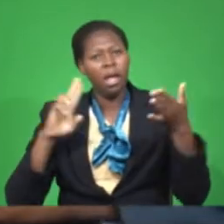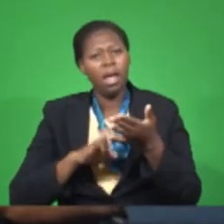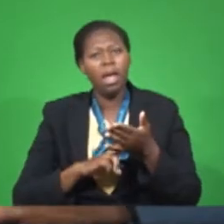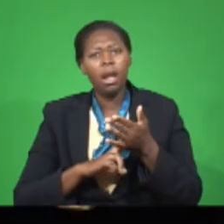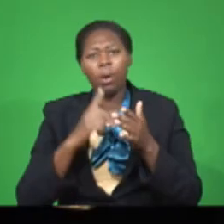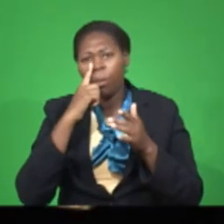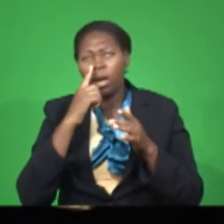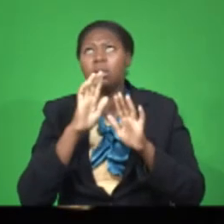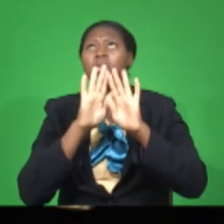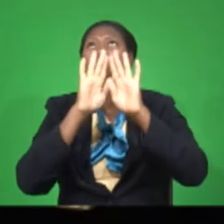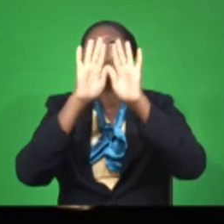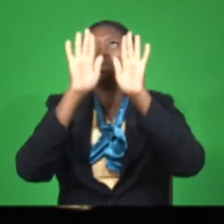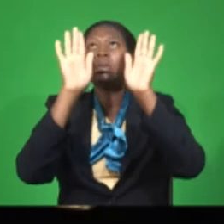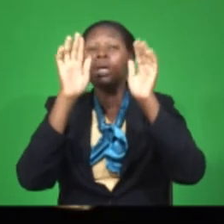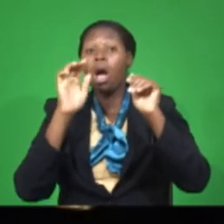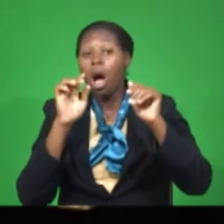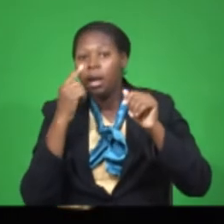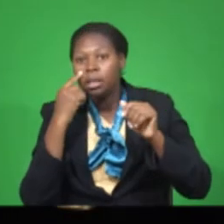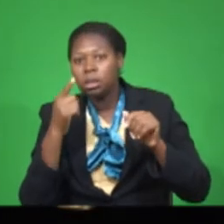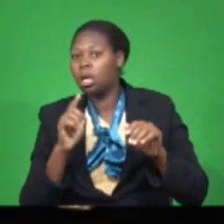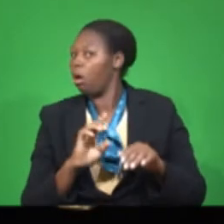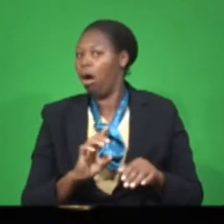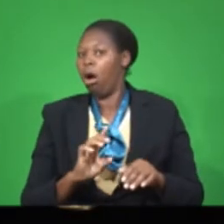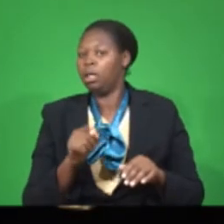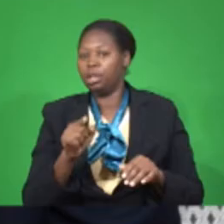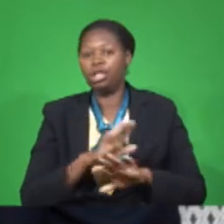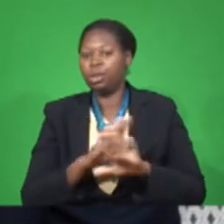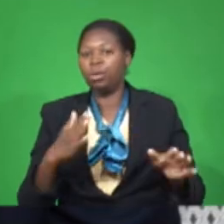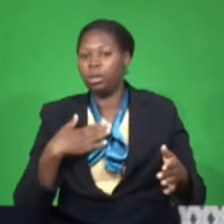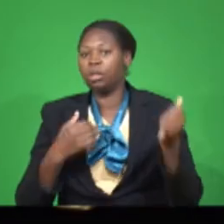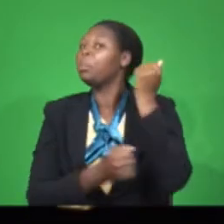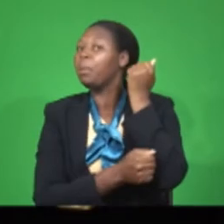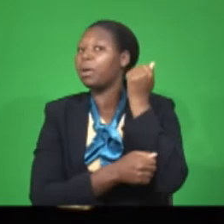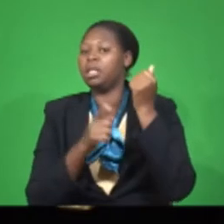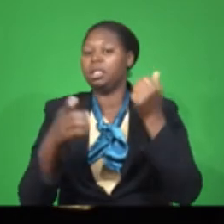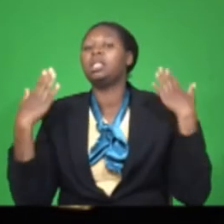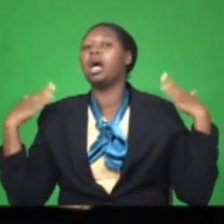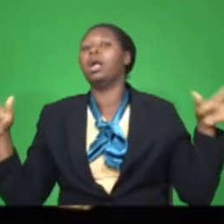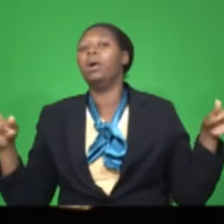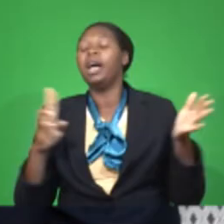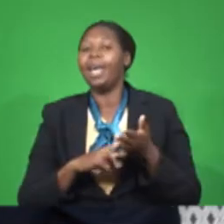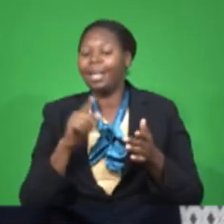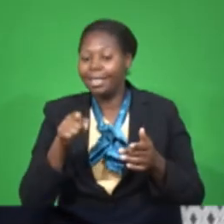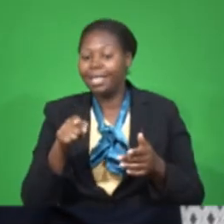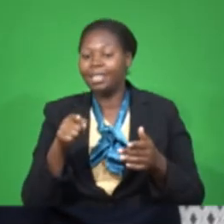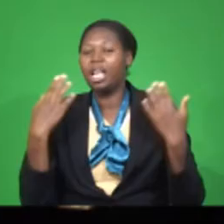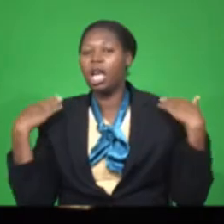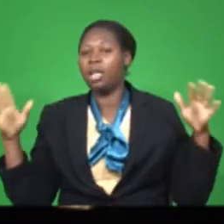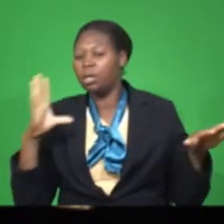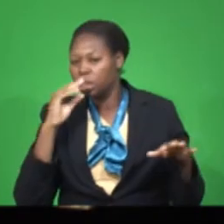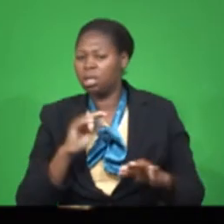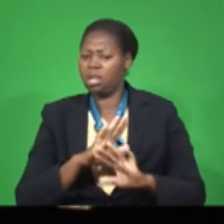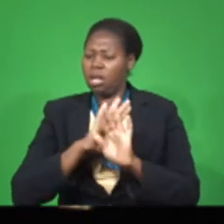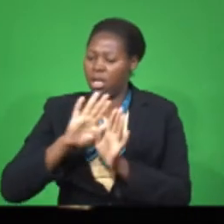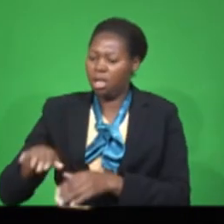pano. Ndopa akazvisa kuti ingirosi. Ngirosi payakati ndiregrediendi iye akati handichakuregei kusvika mandikomborera. Ndobva